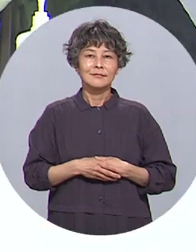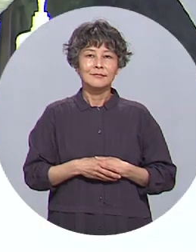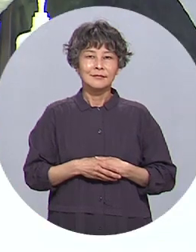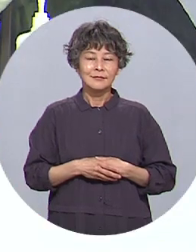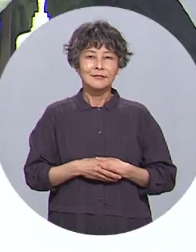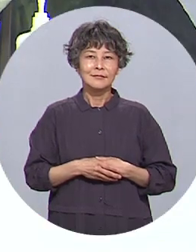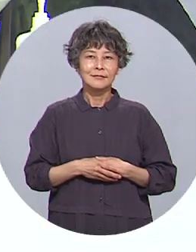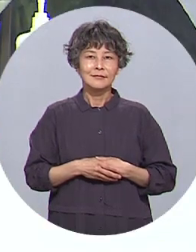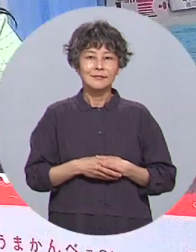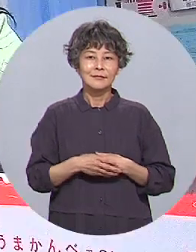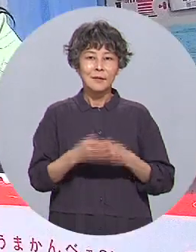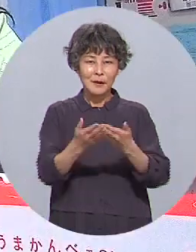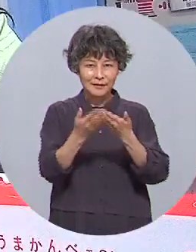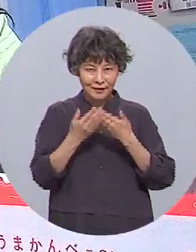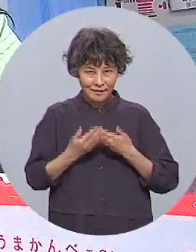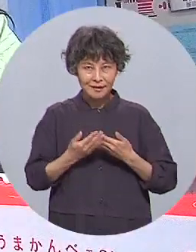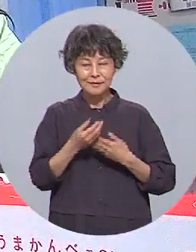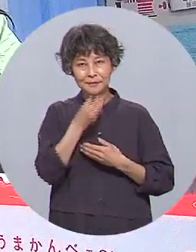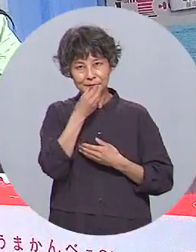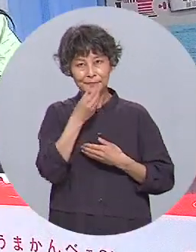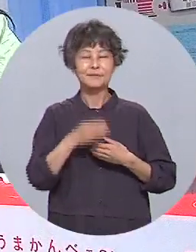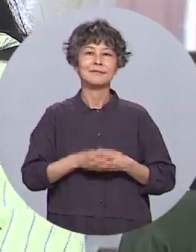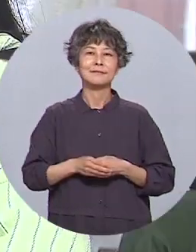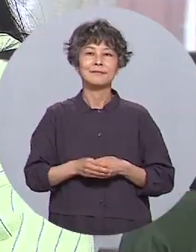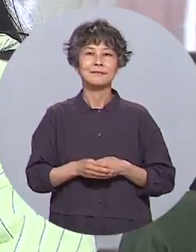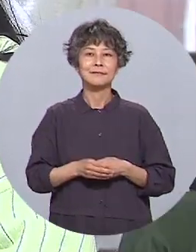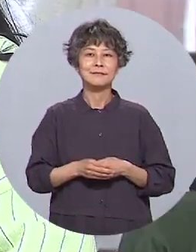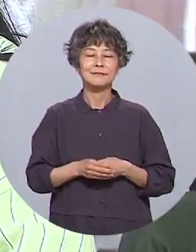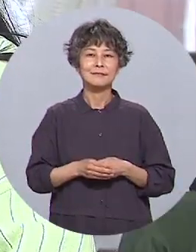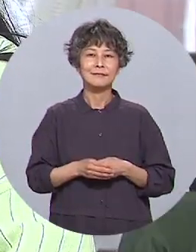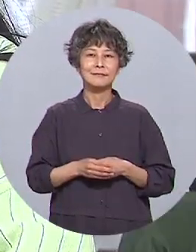いただきます。